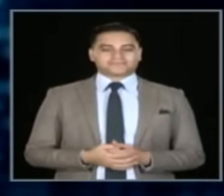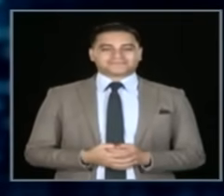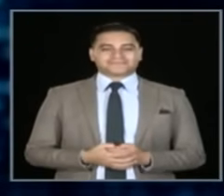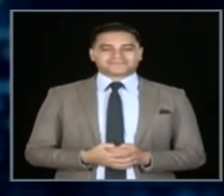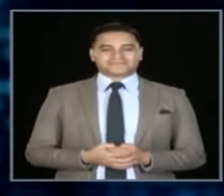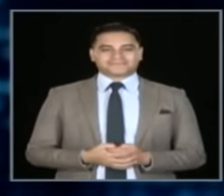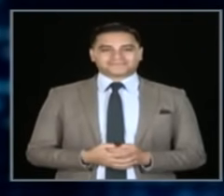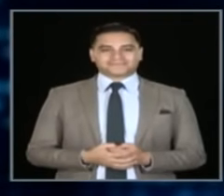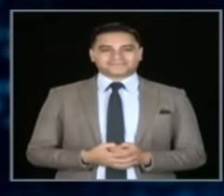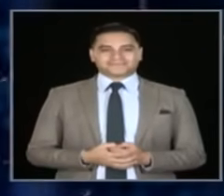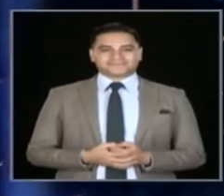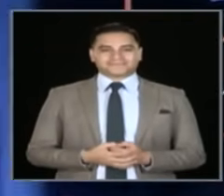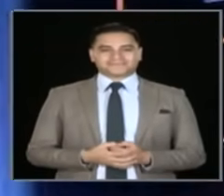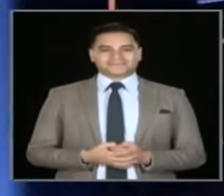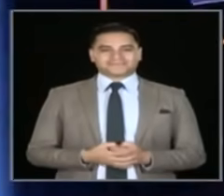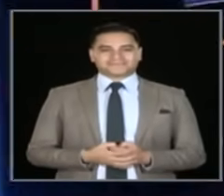العلم.